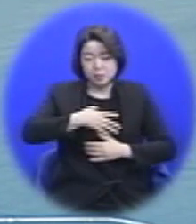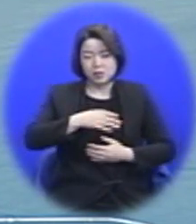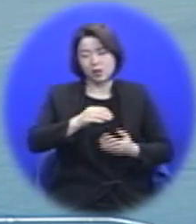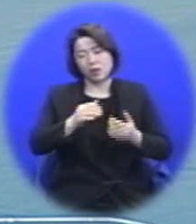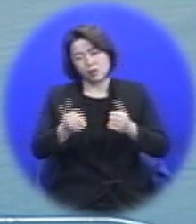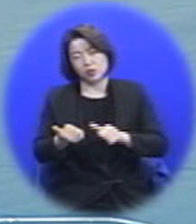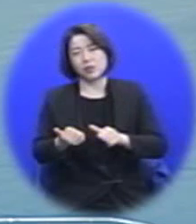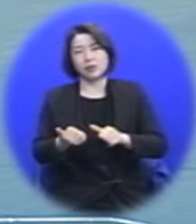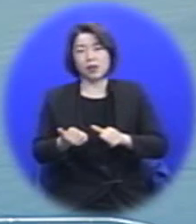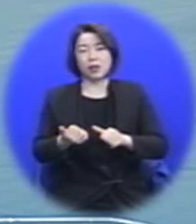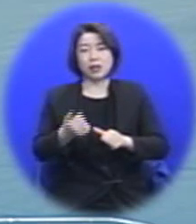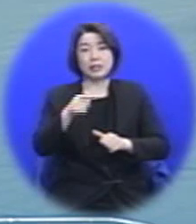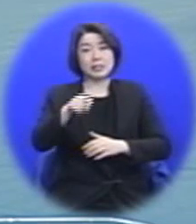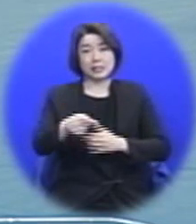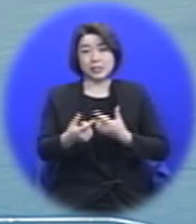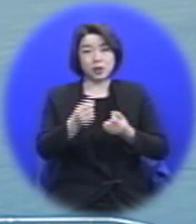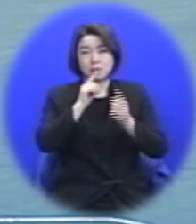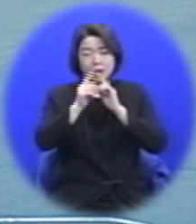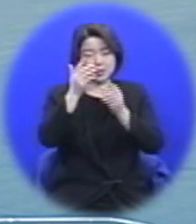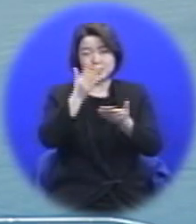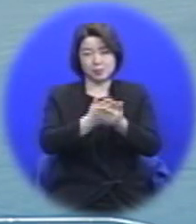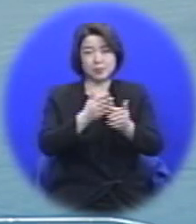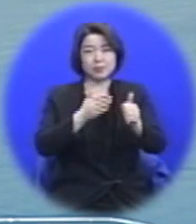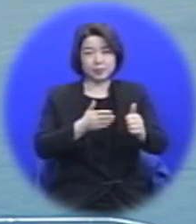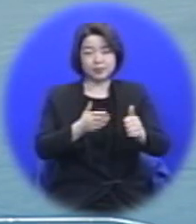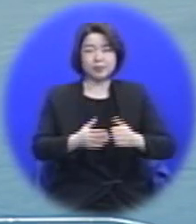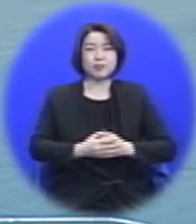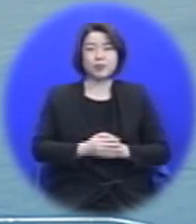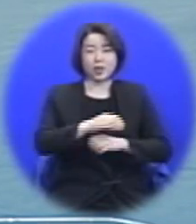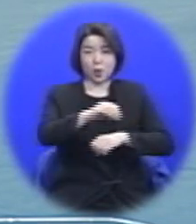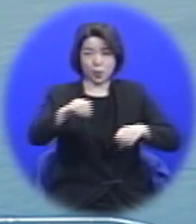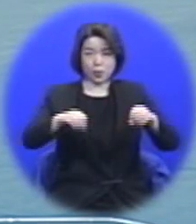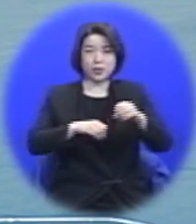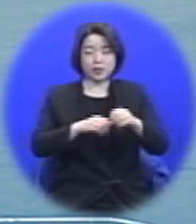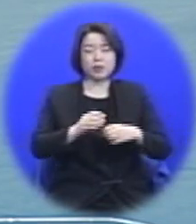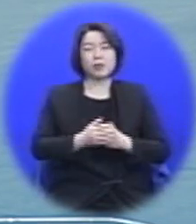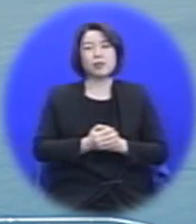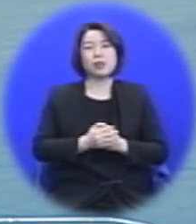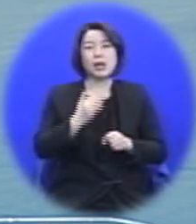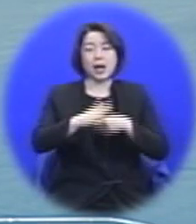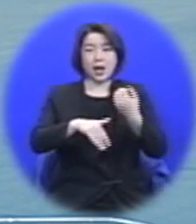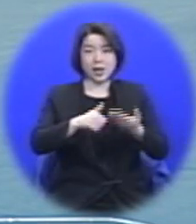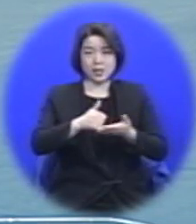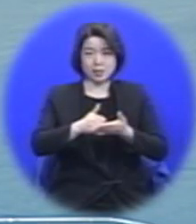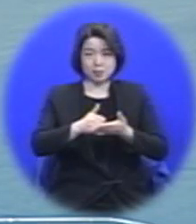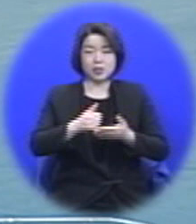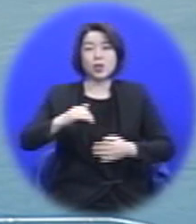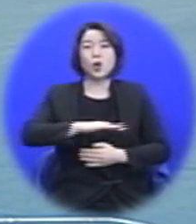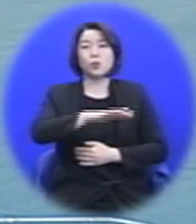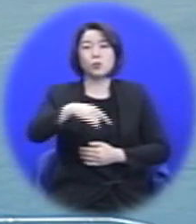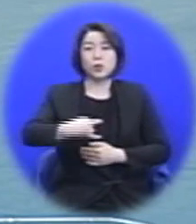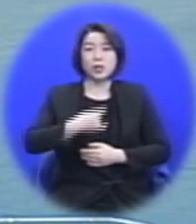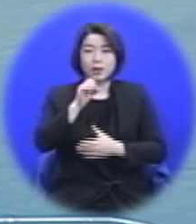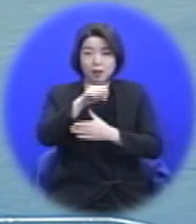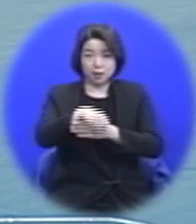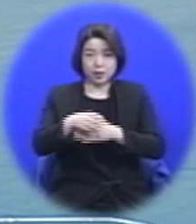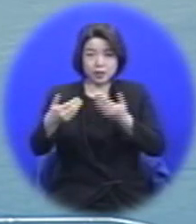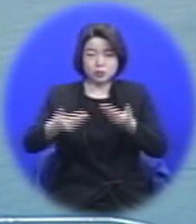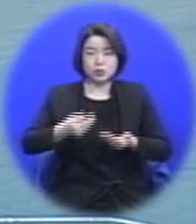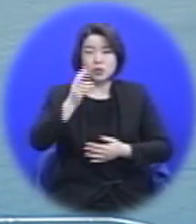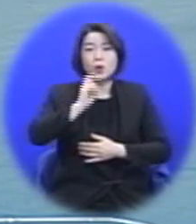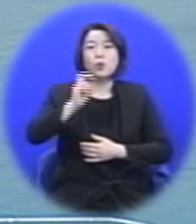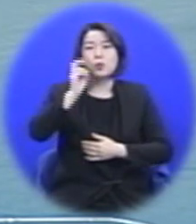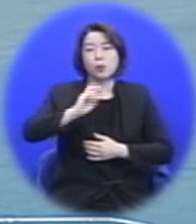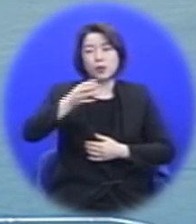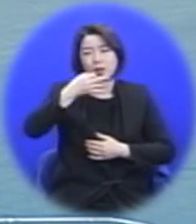죽겠다, 우리 그런 말 하지 마십시다. 오히려 하나님께서 우리에게 허락하신 노래를